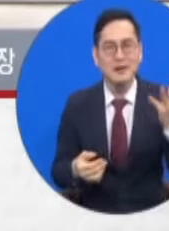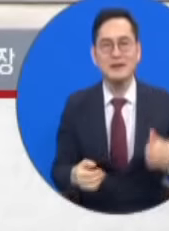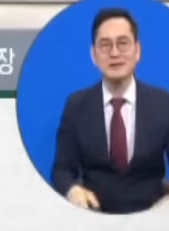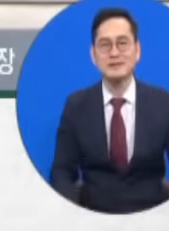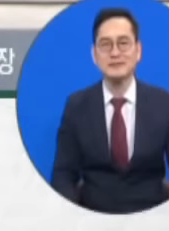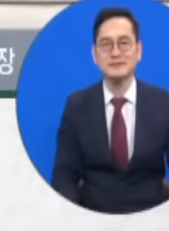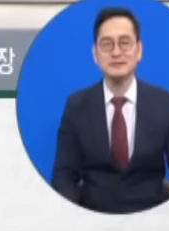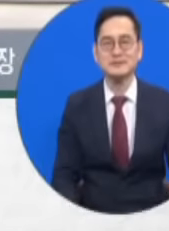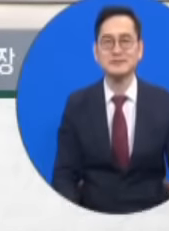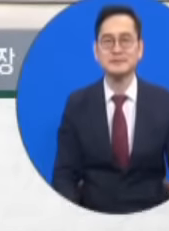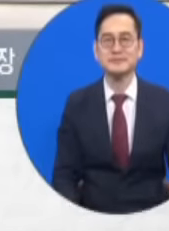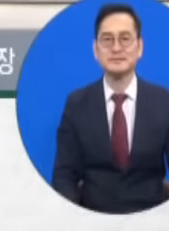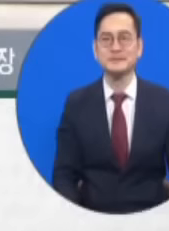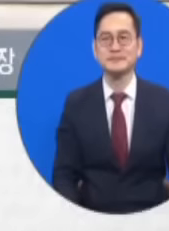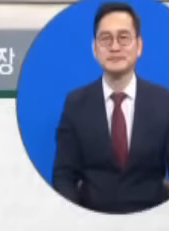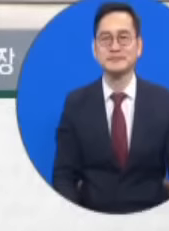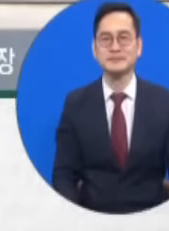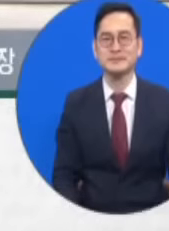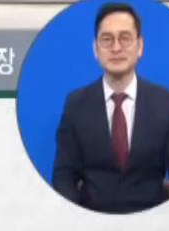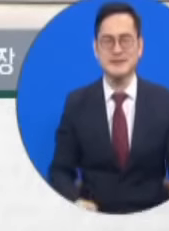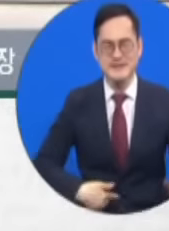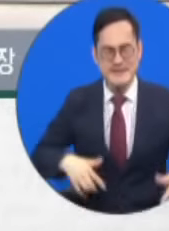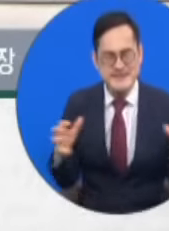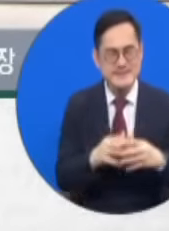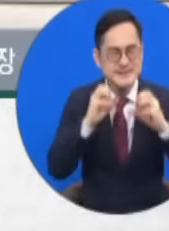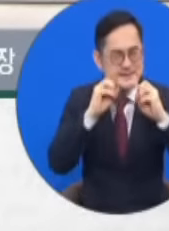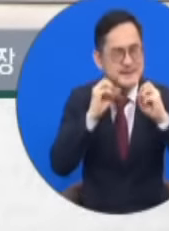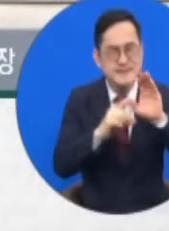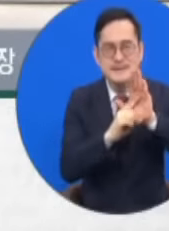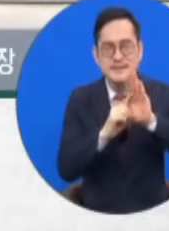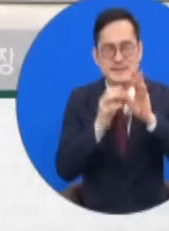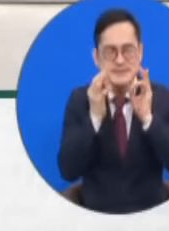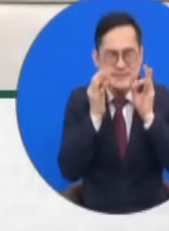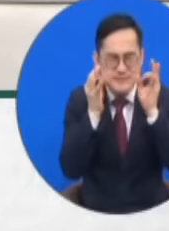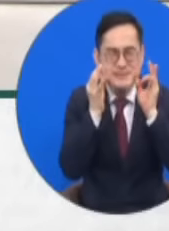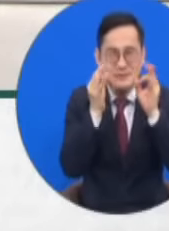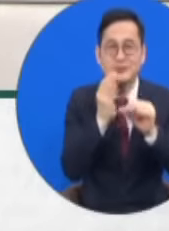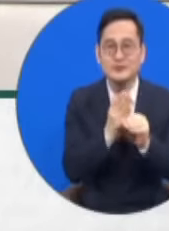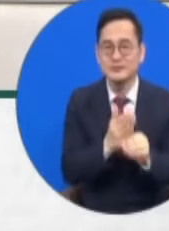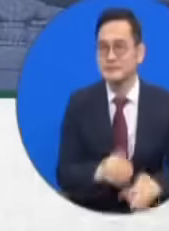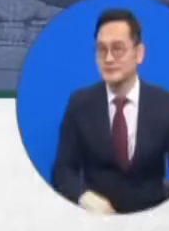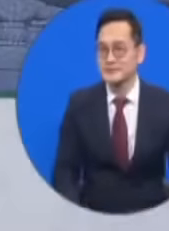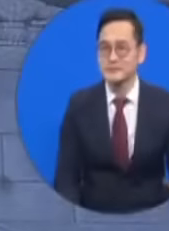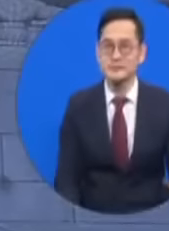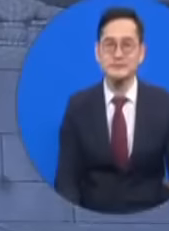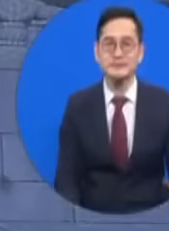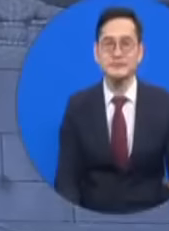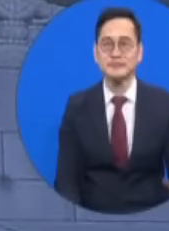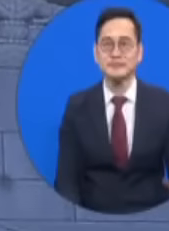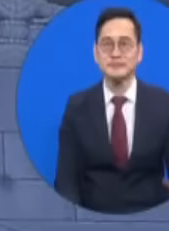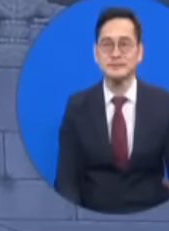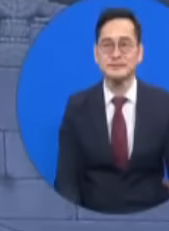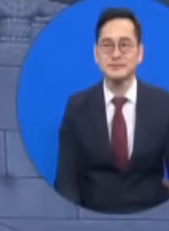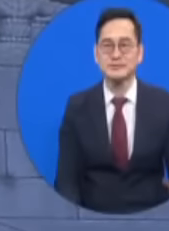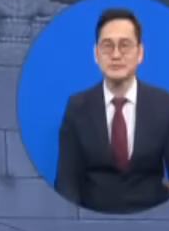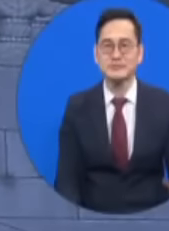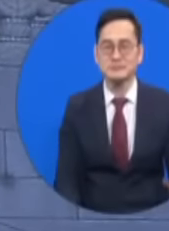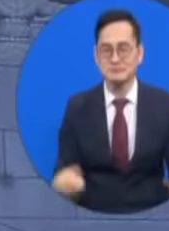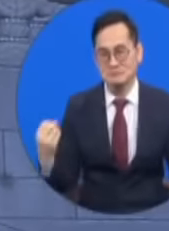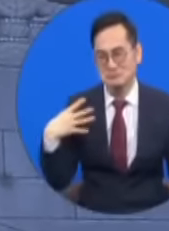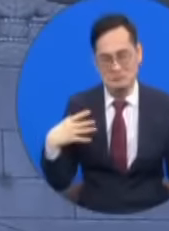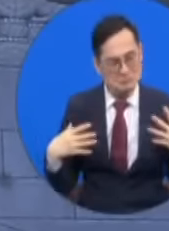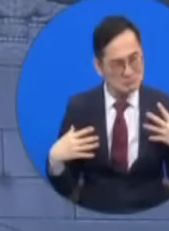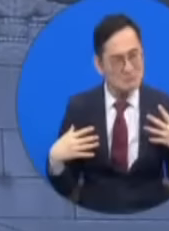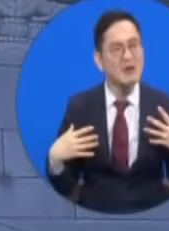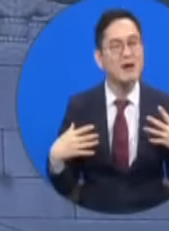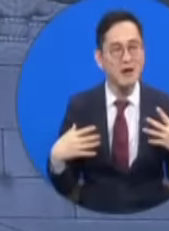거쳐서 오늘까지 하여간 총력을 다해서 지금 선거운동을 하고 있습니다. 예, 조기현 부위원장님 설명 듣고 박성규 전 차관님 설명 들으니까